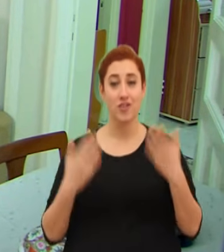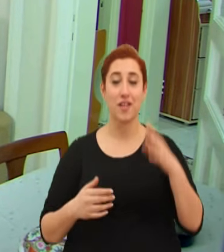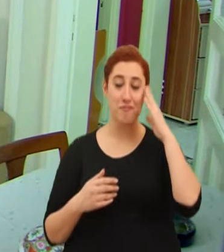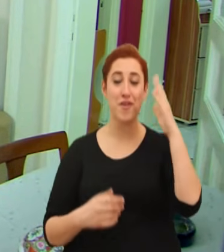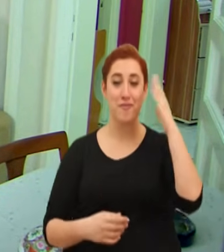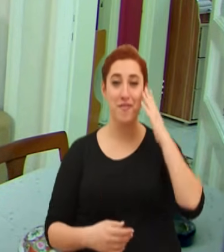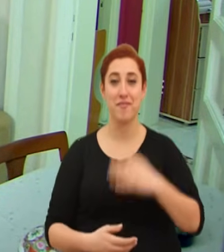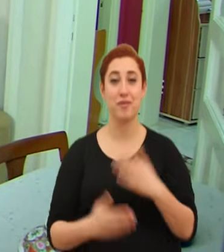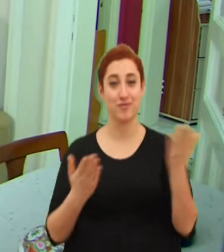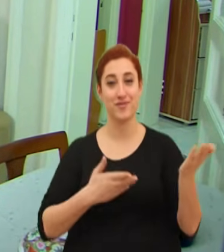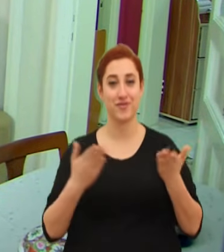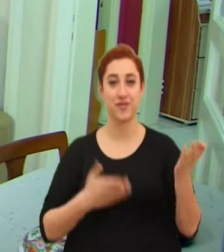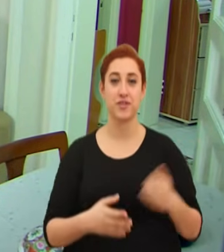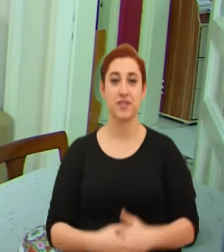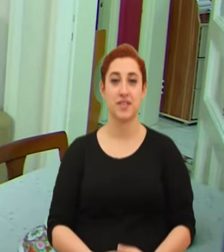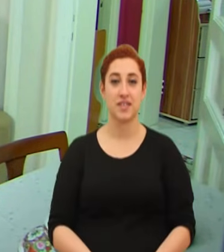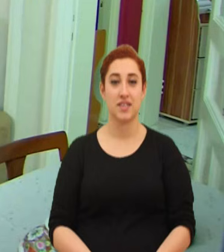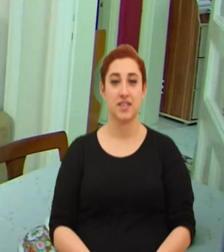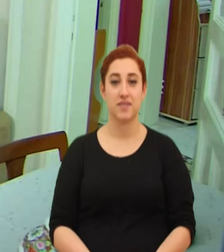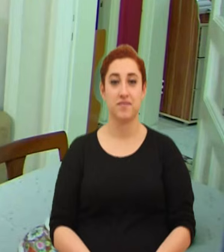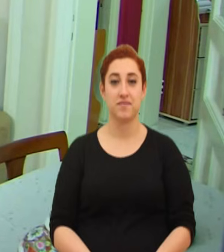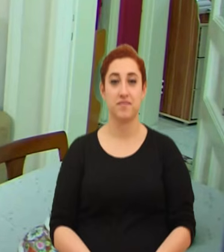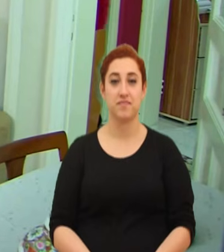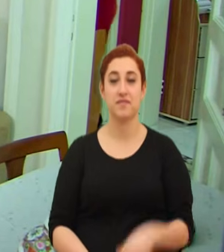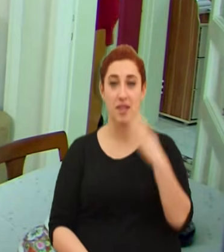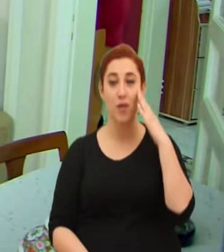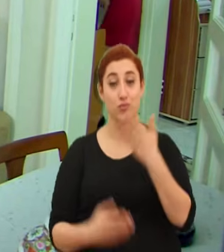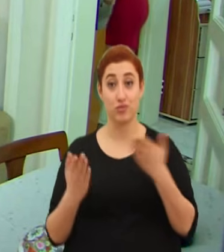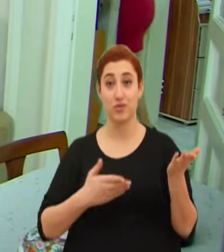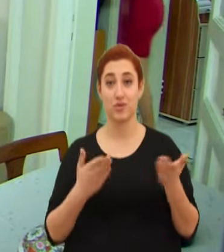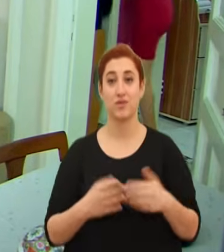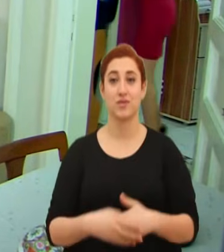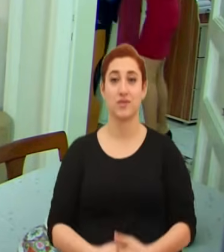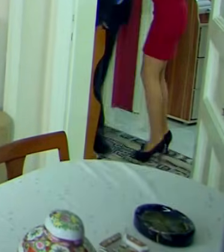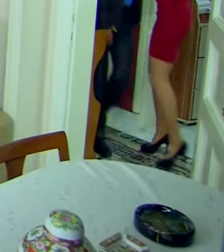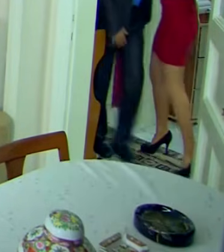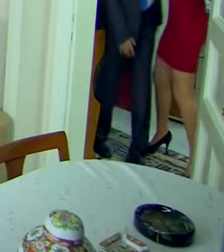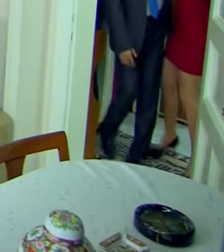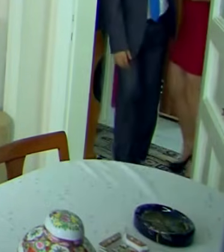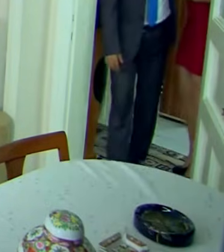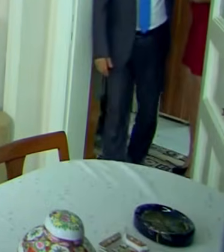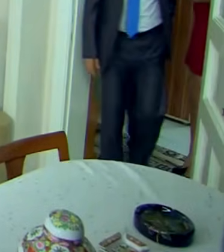Hoş geldiniz. Hoş bulduk. Hoş bulduk. Sağ olun. Buyurun böyle.